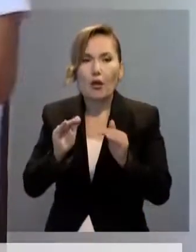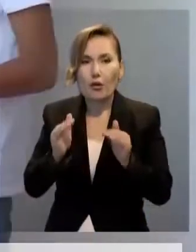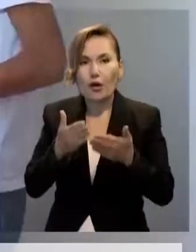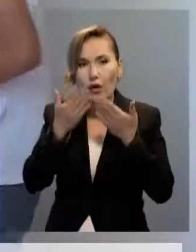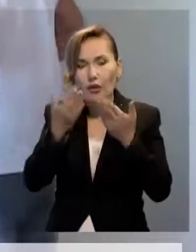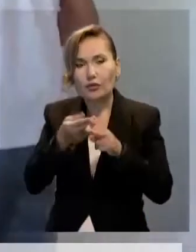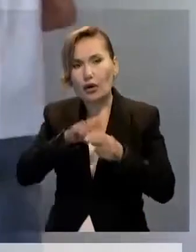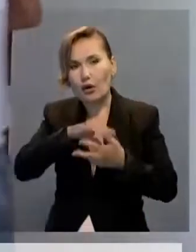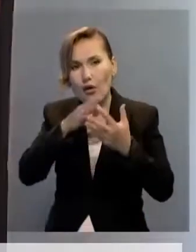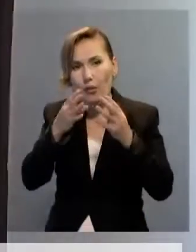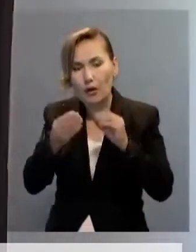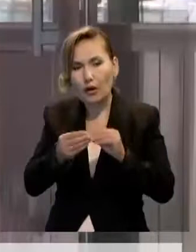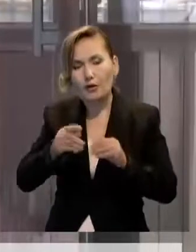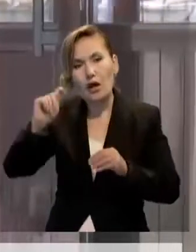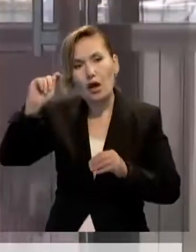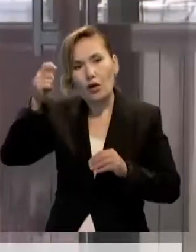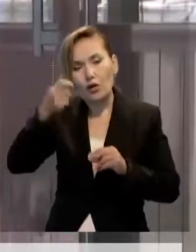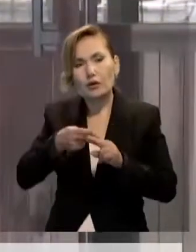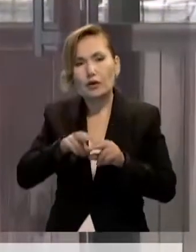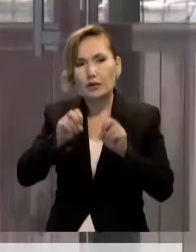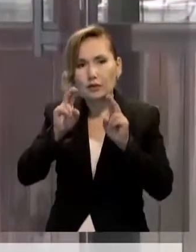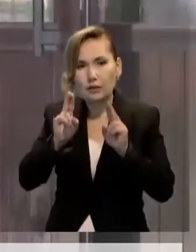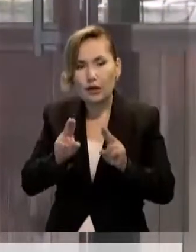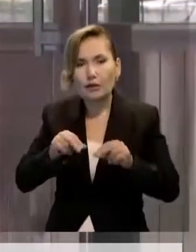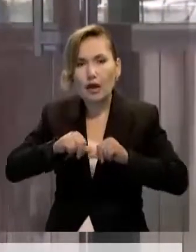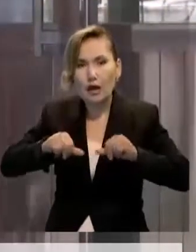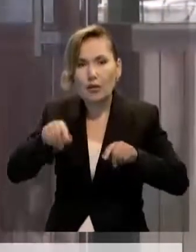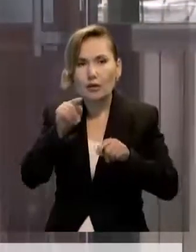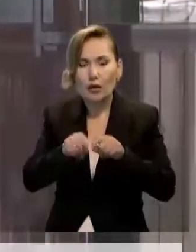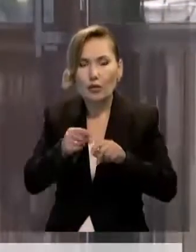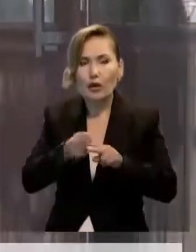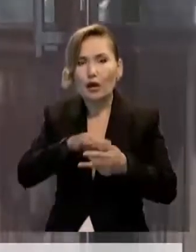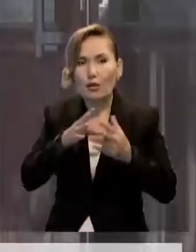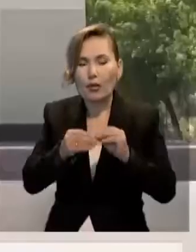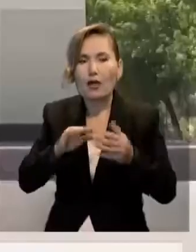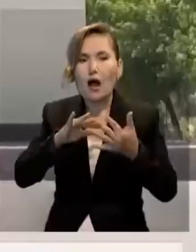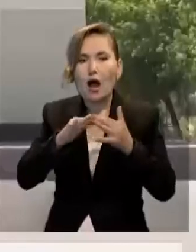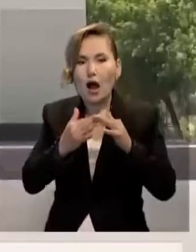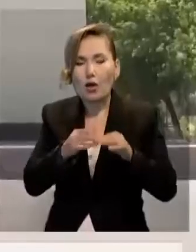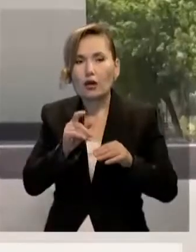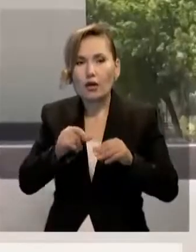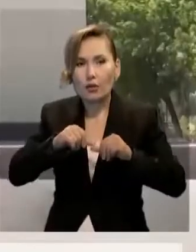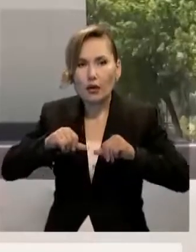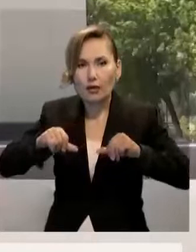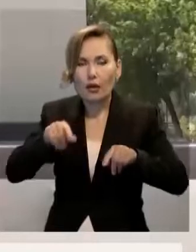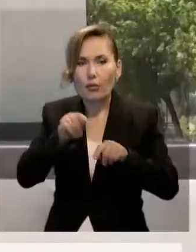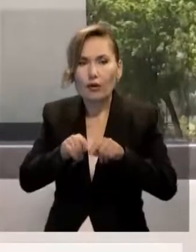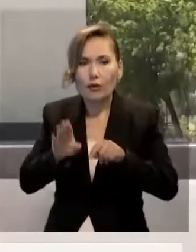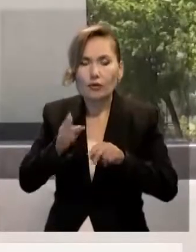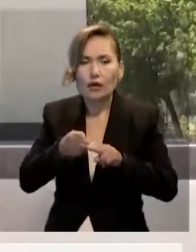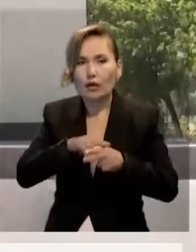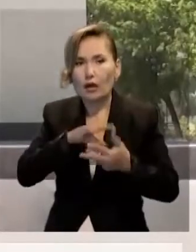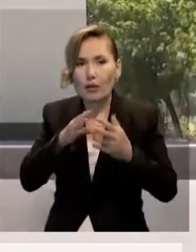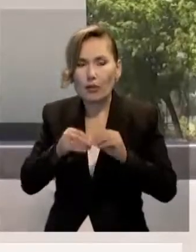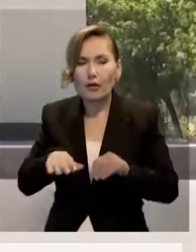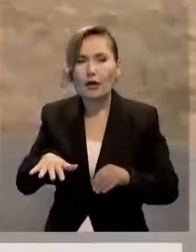кітабын зердеге қалай тоқығанын анықтау мақсатында арнайы топ құрылған. Оның ішінде ауыл адамдарымен кітапханашы бар. Қазылардың құрамы енді